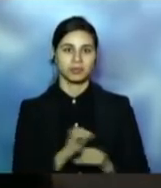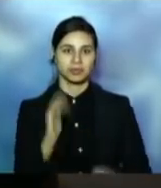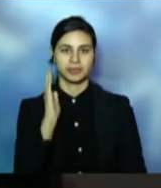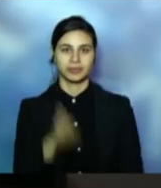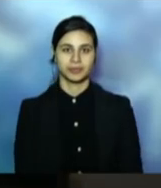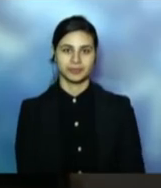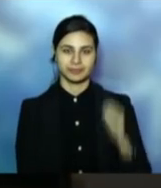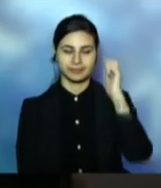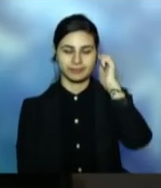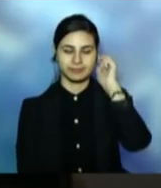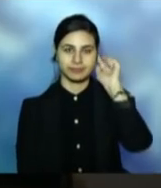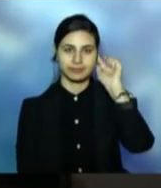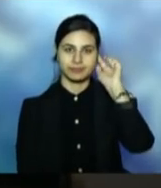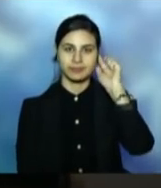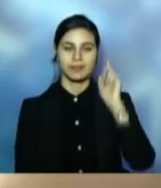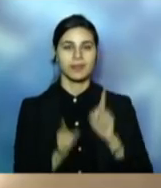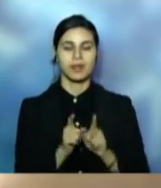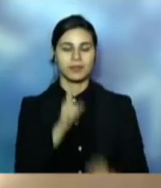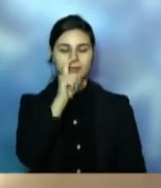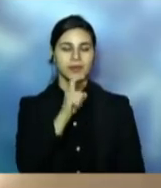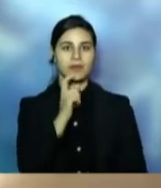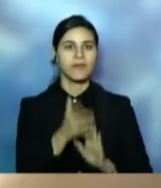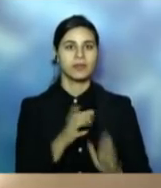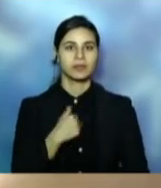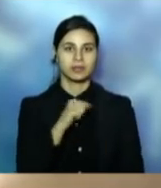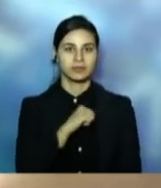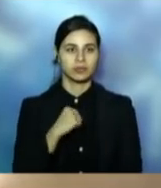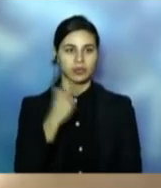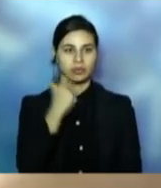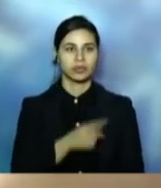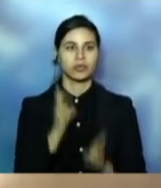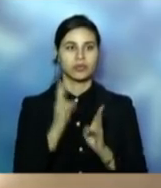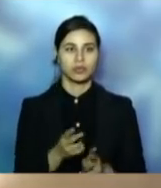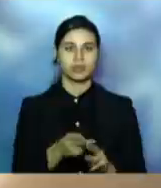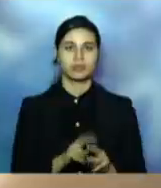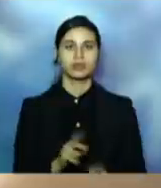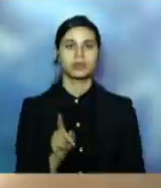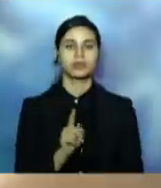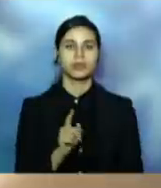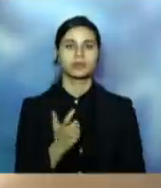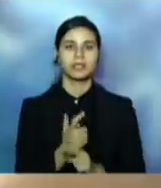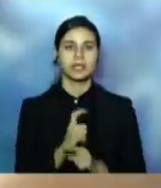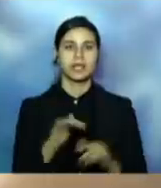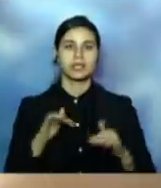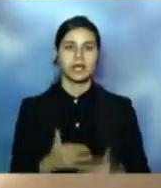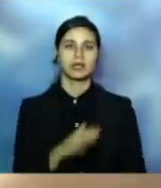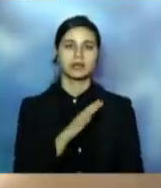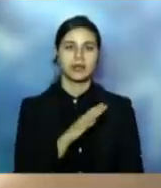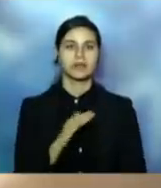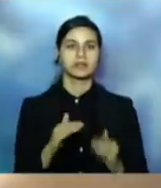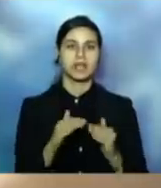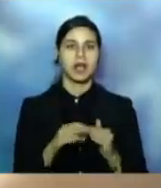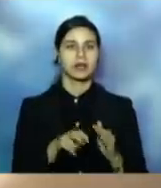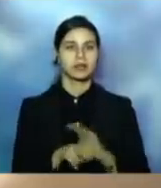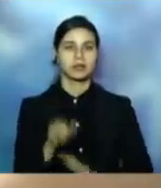წამივიდოდა. ძალიან დიდი ხანი ვერ ხვდებოდი, რომ ეს ჩემ თავს ხდებოდა. მიუხედავად იმისა, რომ ძალიან დაღლილი ვიყავი, სახლიდან